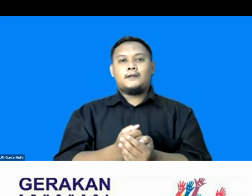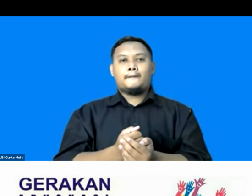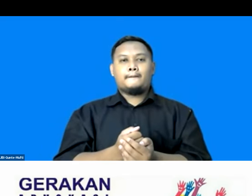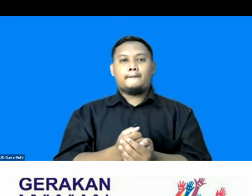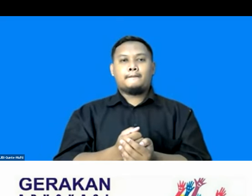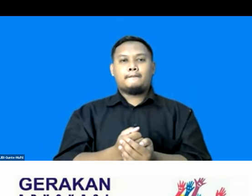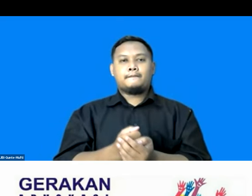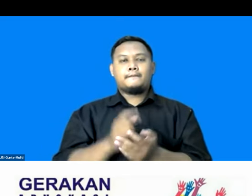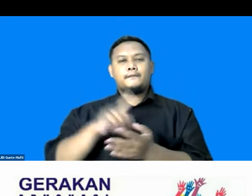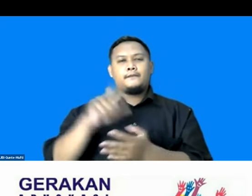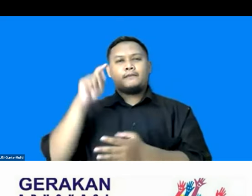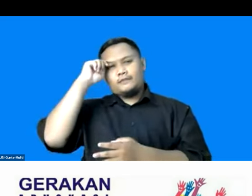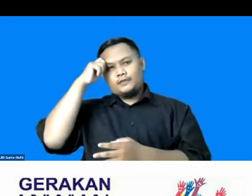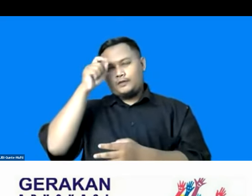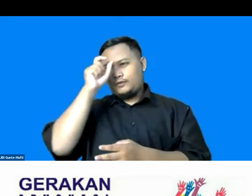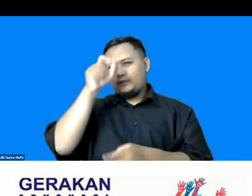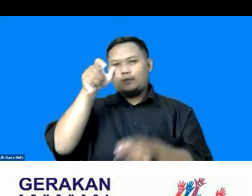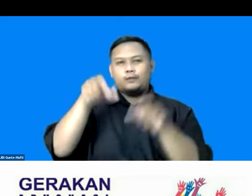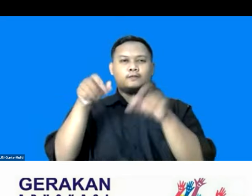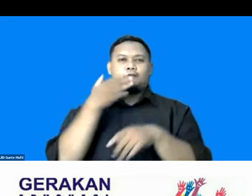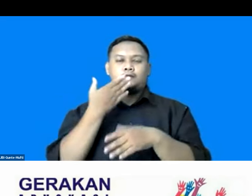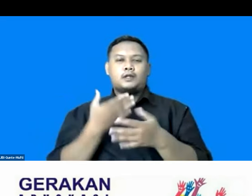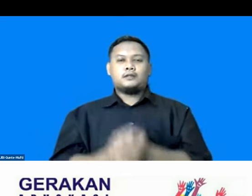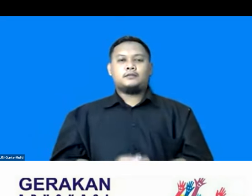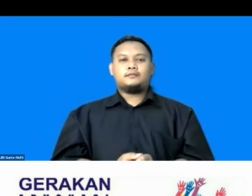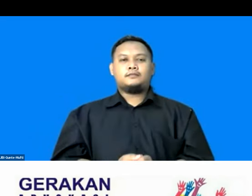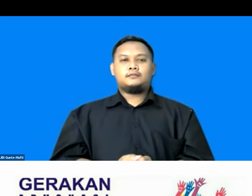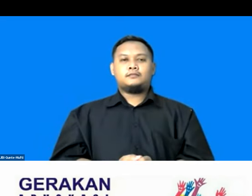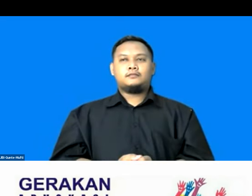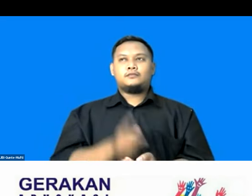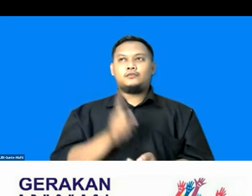lebih susah dibandingkan orang biasa, seperti itu. Salah satu